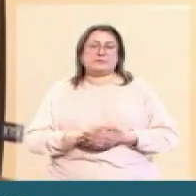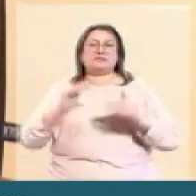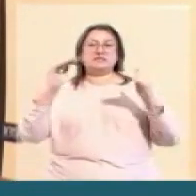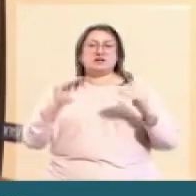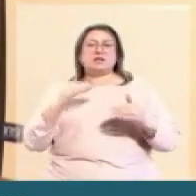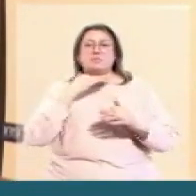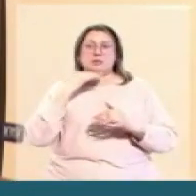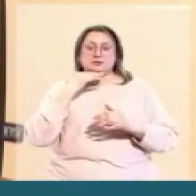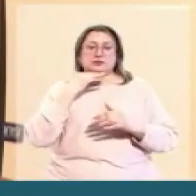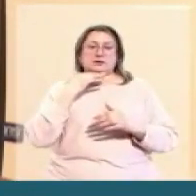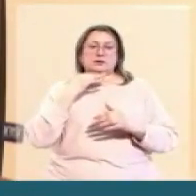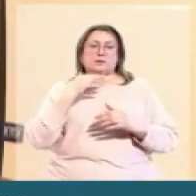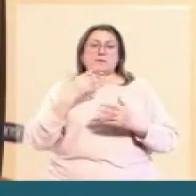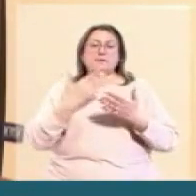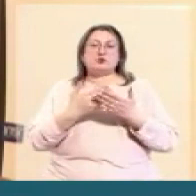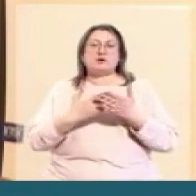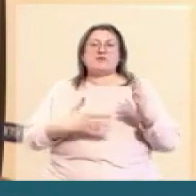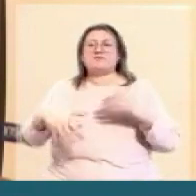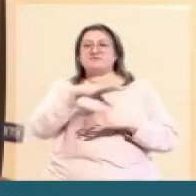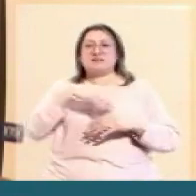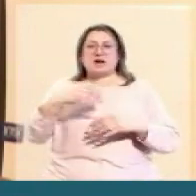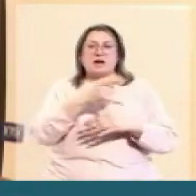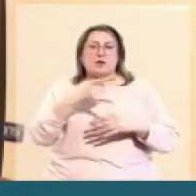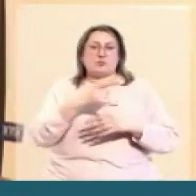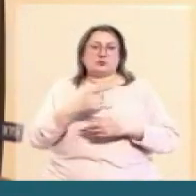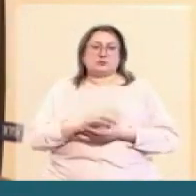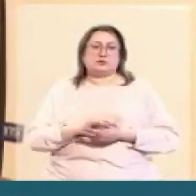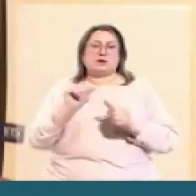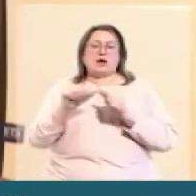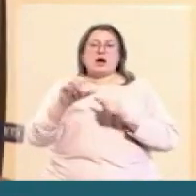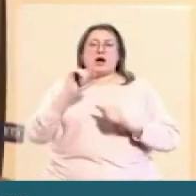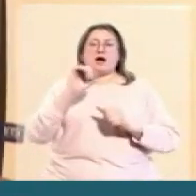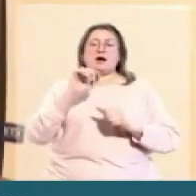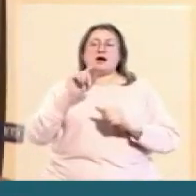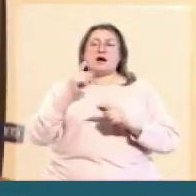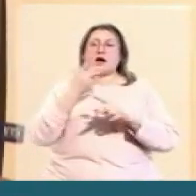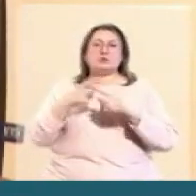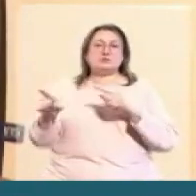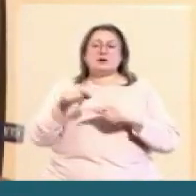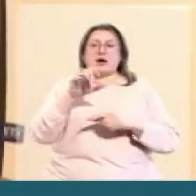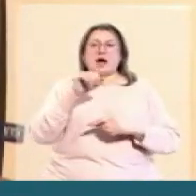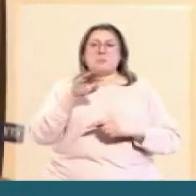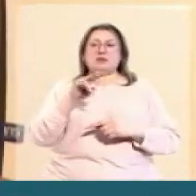Снижение мяса зафиксировано практически во всех районах, за исключением Амангельдинского района.